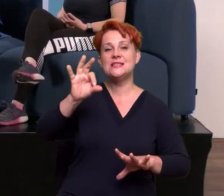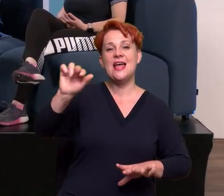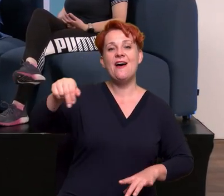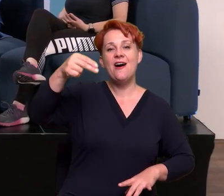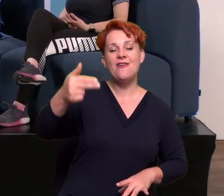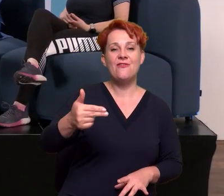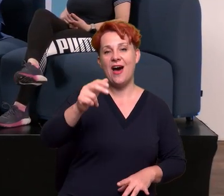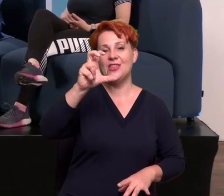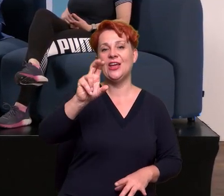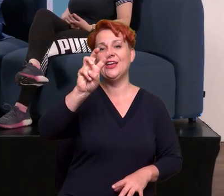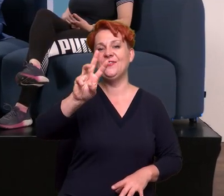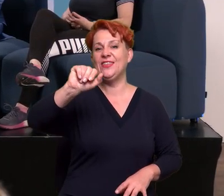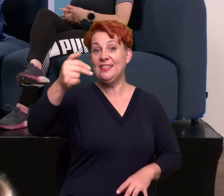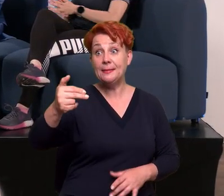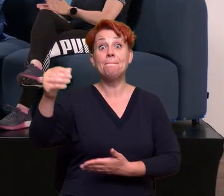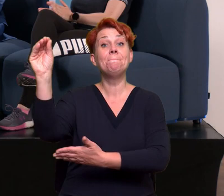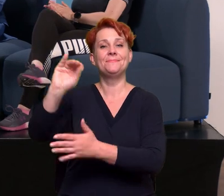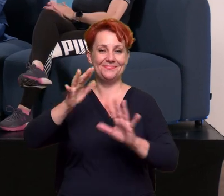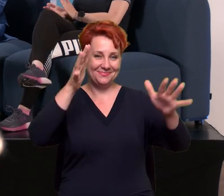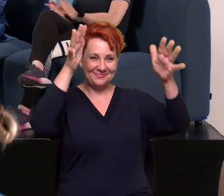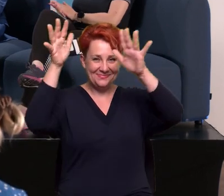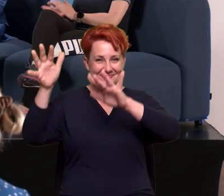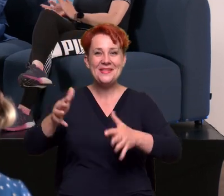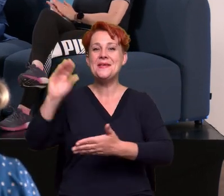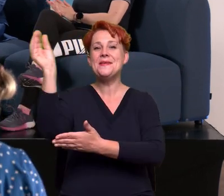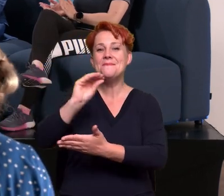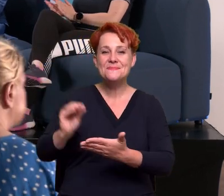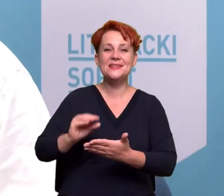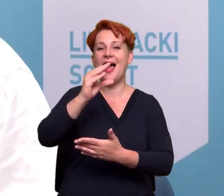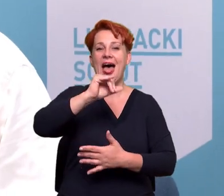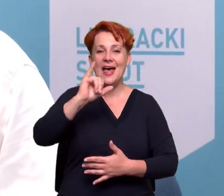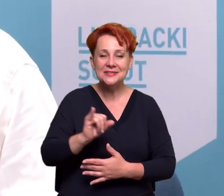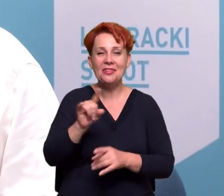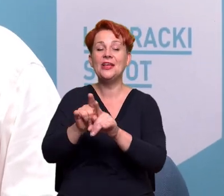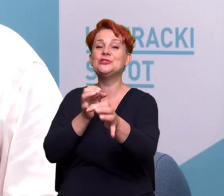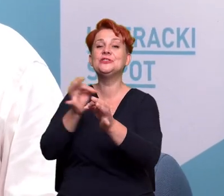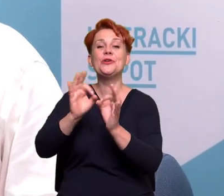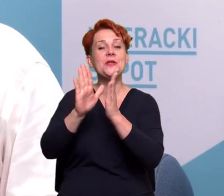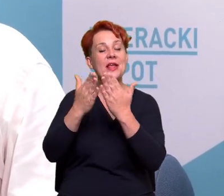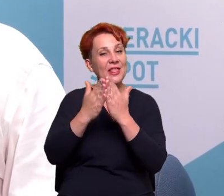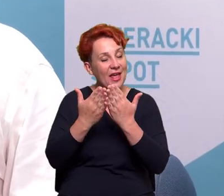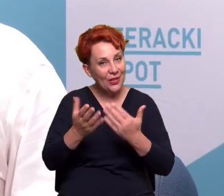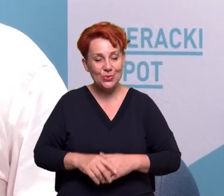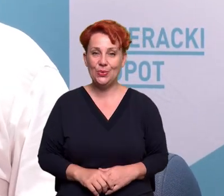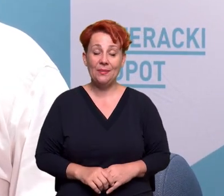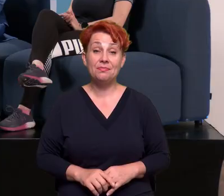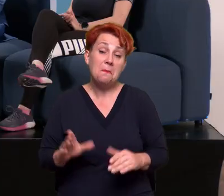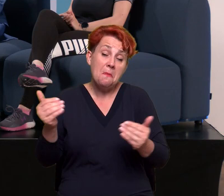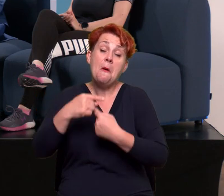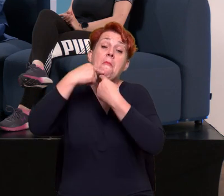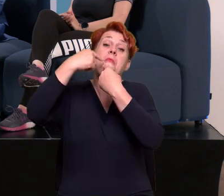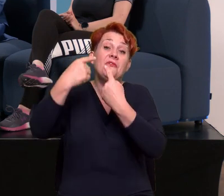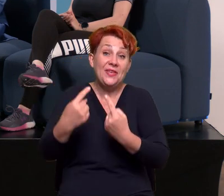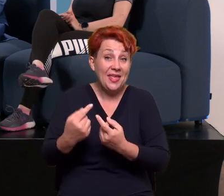Stefan Chwin, pisarz, eseista, historyk literatury. Powiedziałabym,